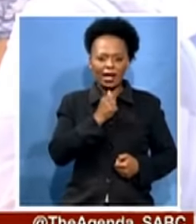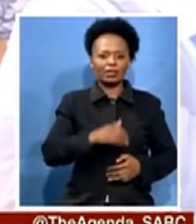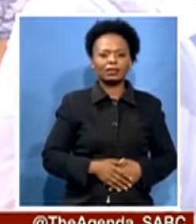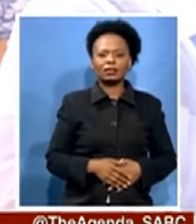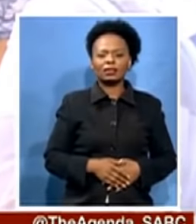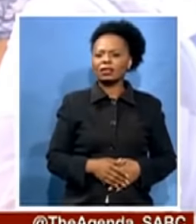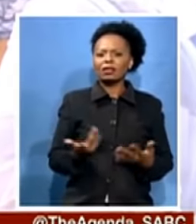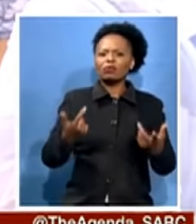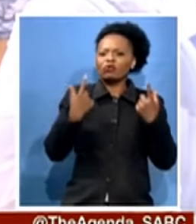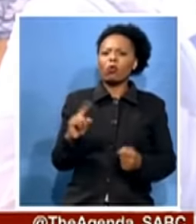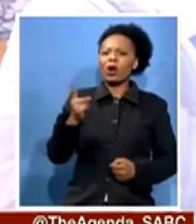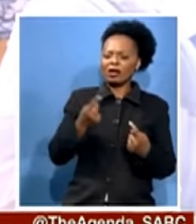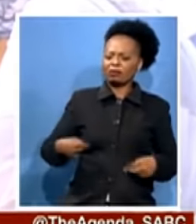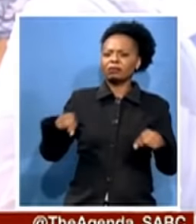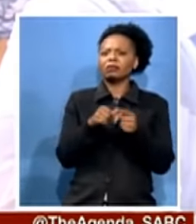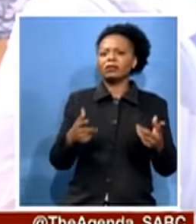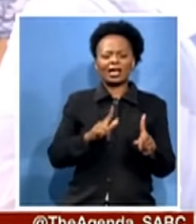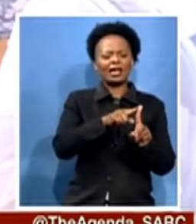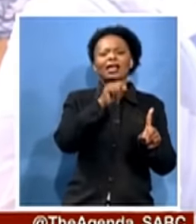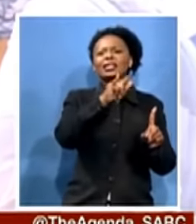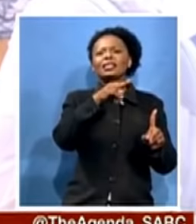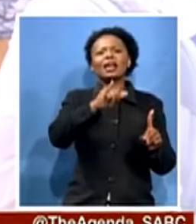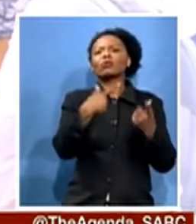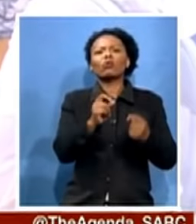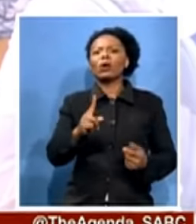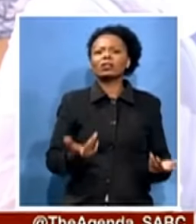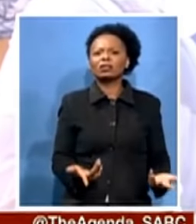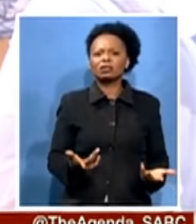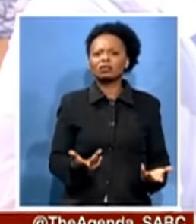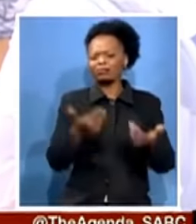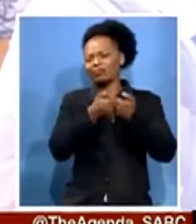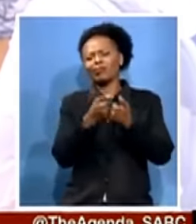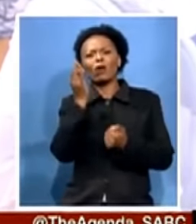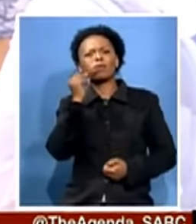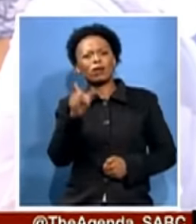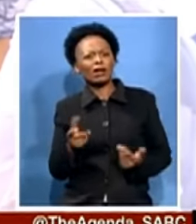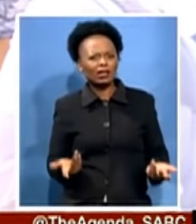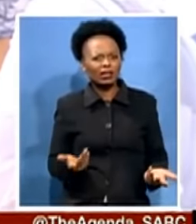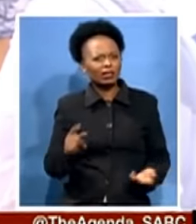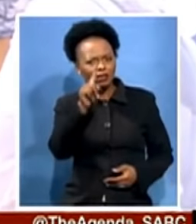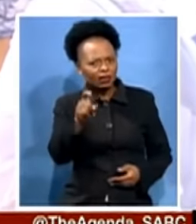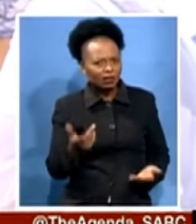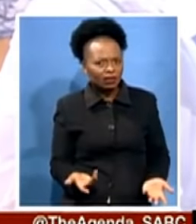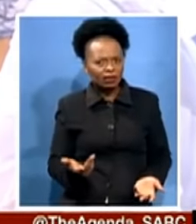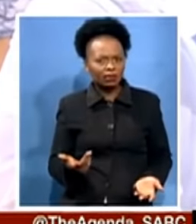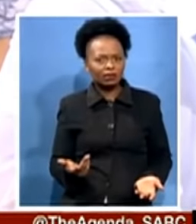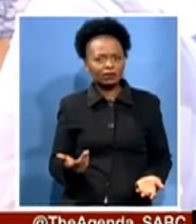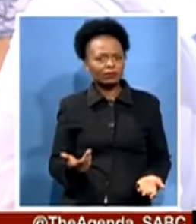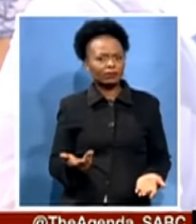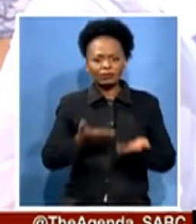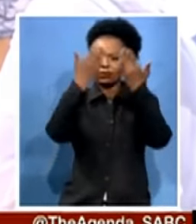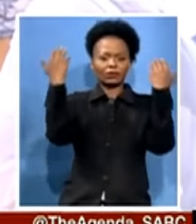ke phela into nathi esehlelelo asinalo ulwazi ukuthi kwenziwa njani. Esingakujabulela ke